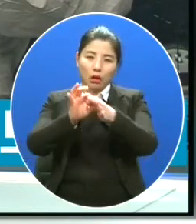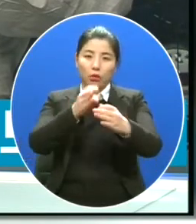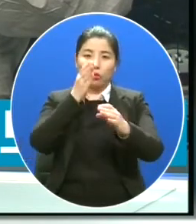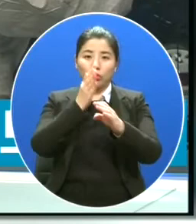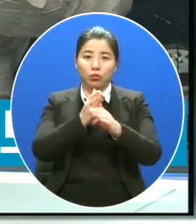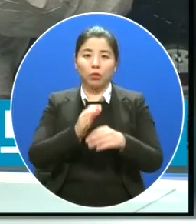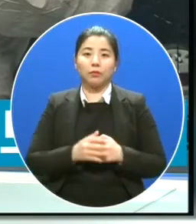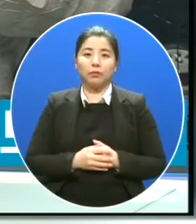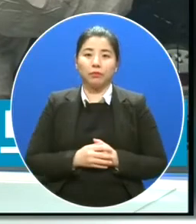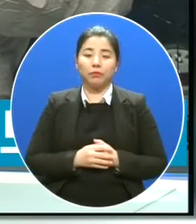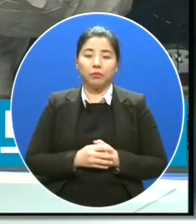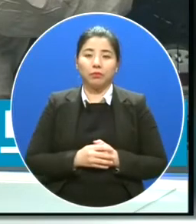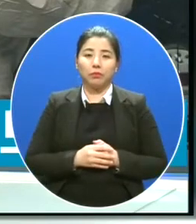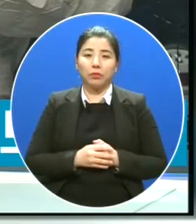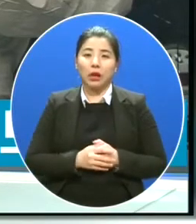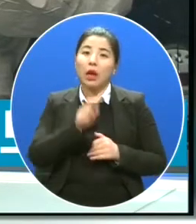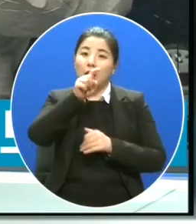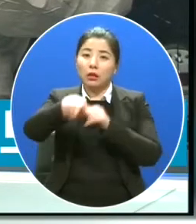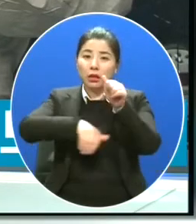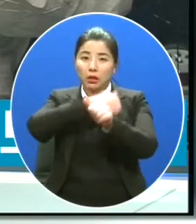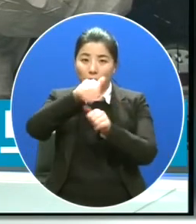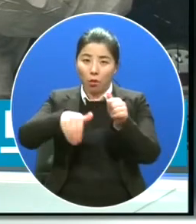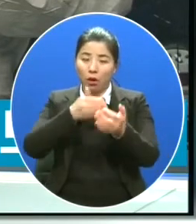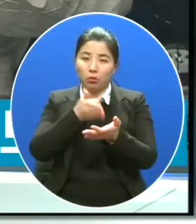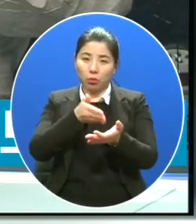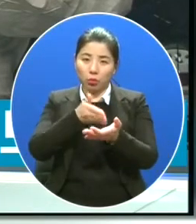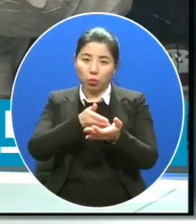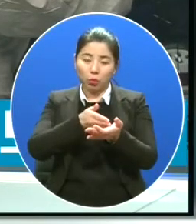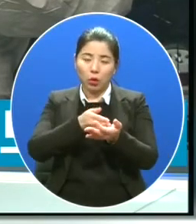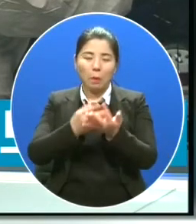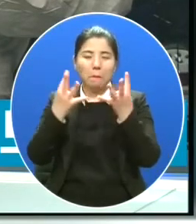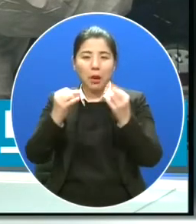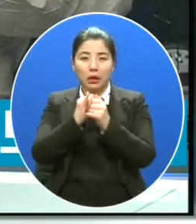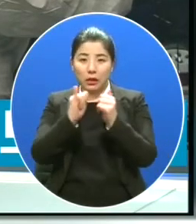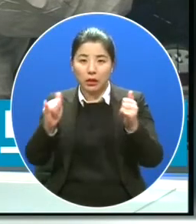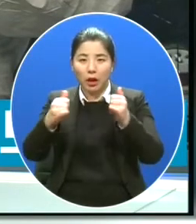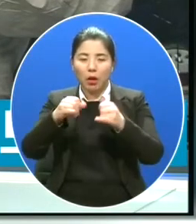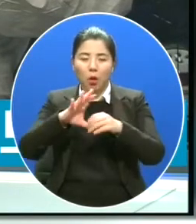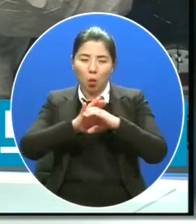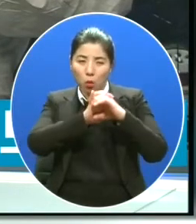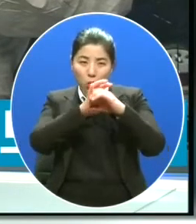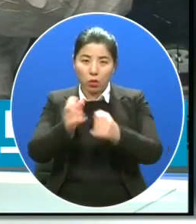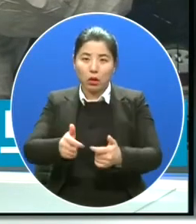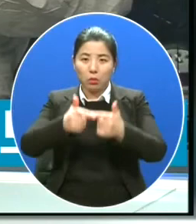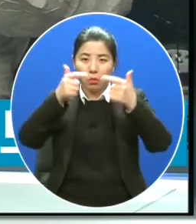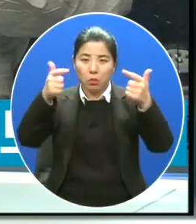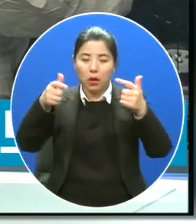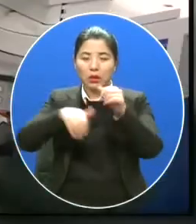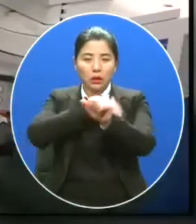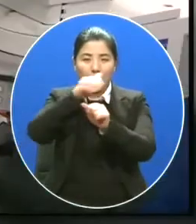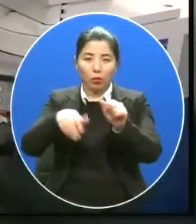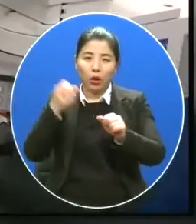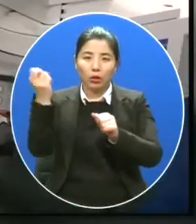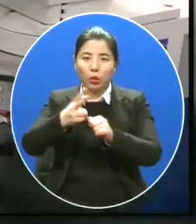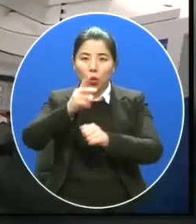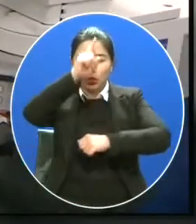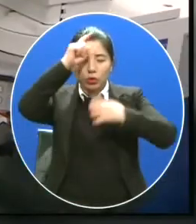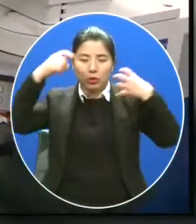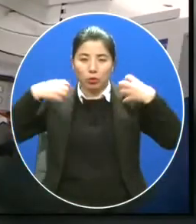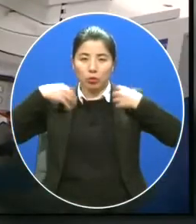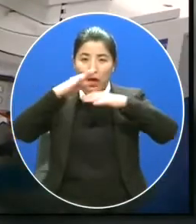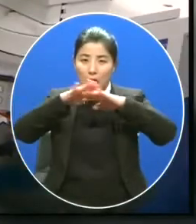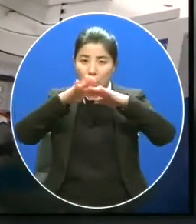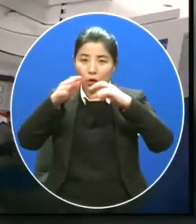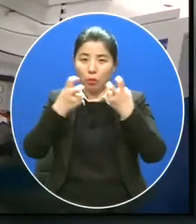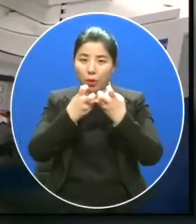연일 이어지고 있습니다. 이러한 보도를 통해 많은 시청자들이 코로나19의 확산 상황과 당국의